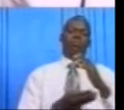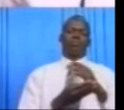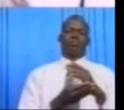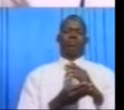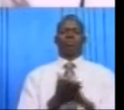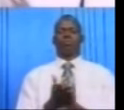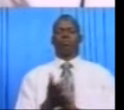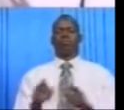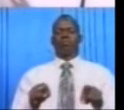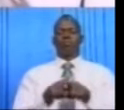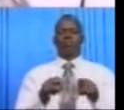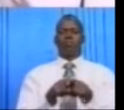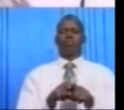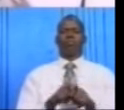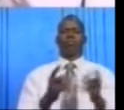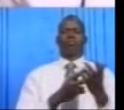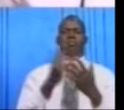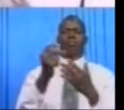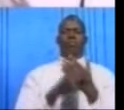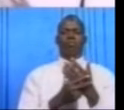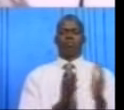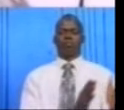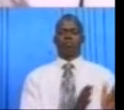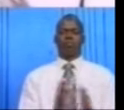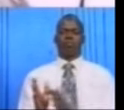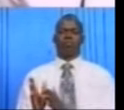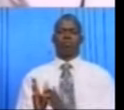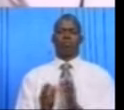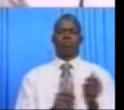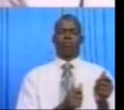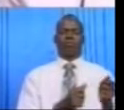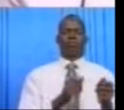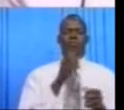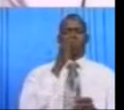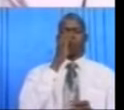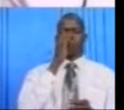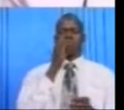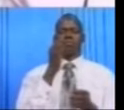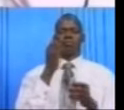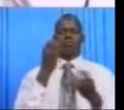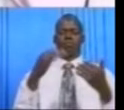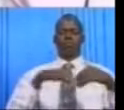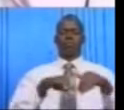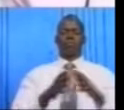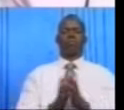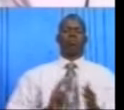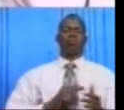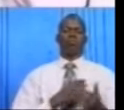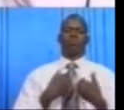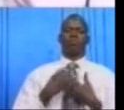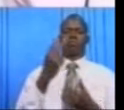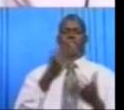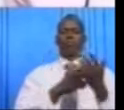et également le projet d'aménagement agricole de Bonvalet. Alors nous avons également 2 projets en